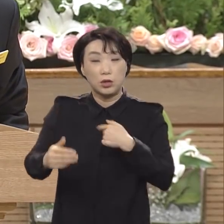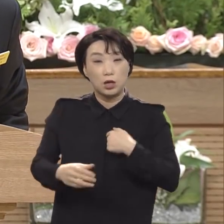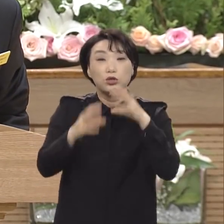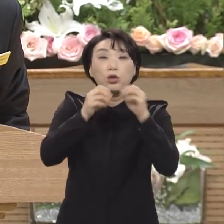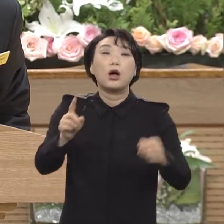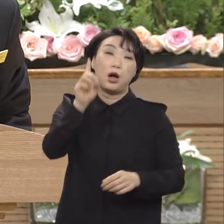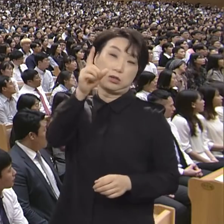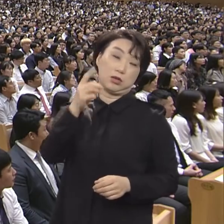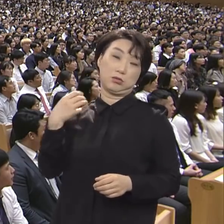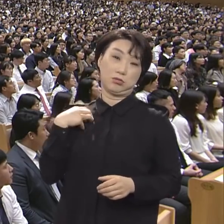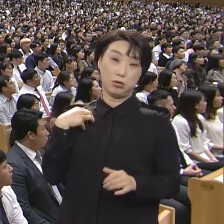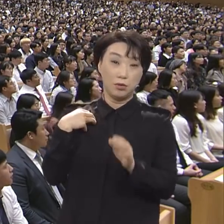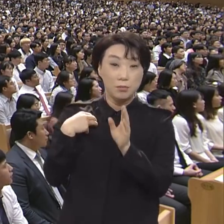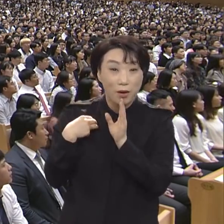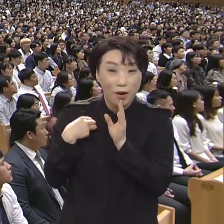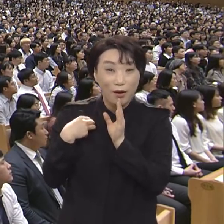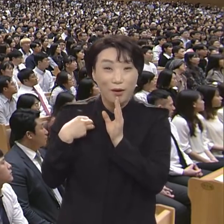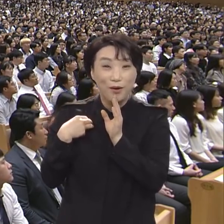하나님께서